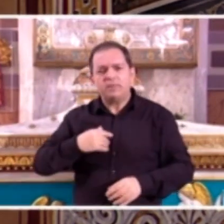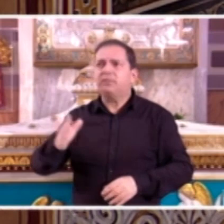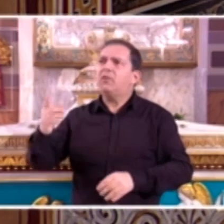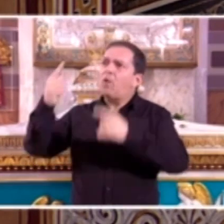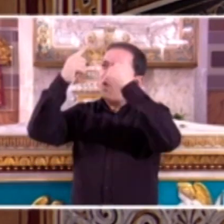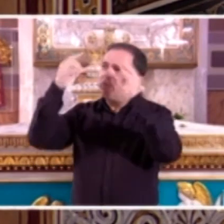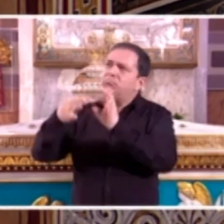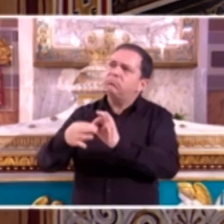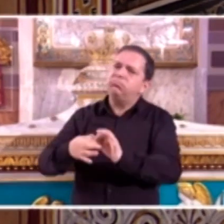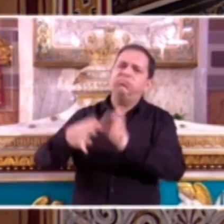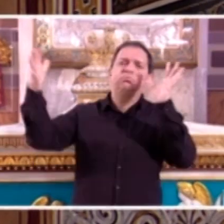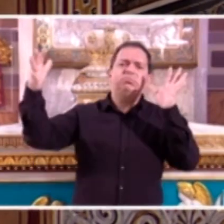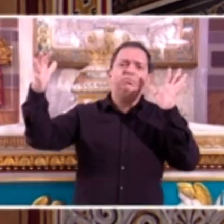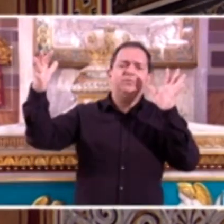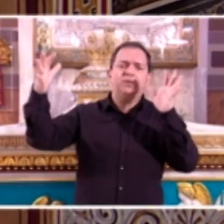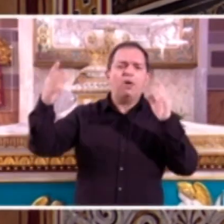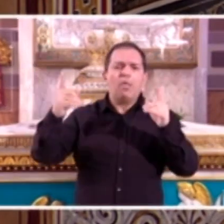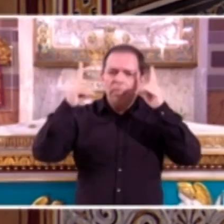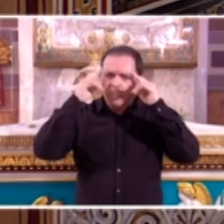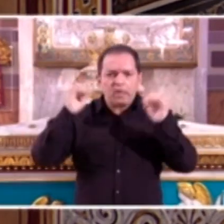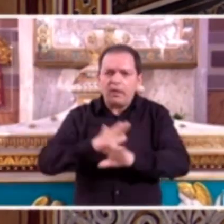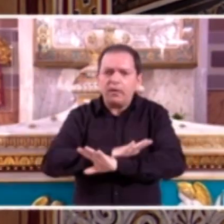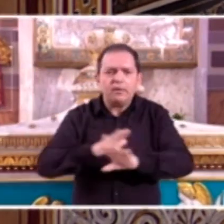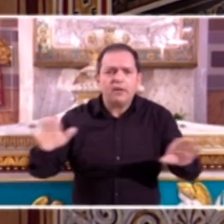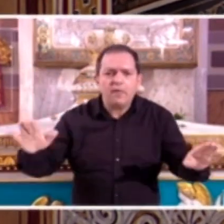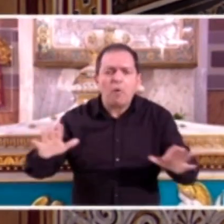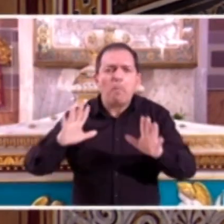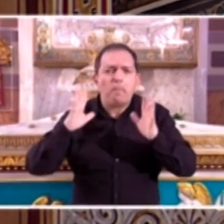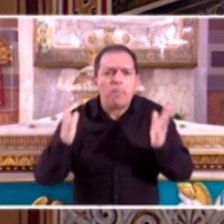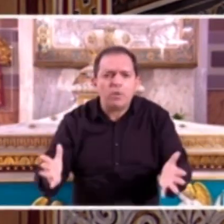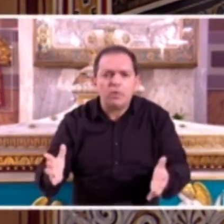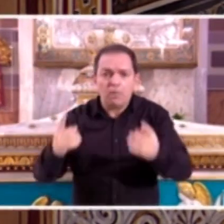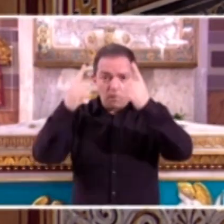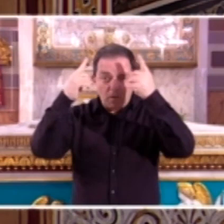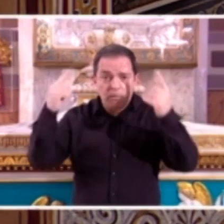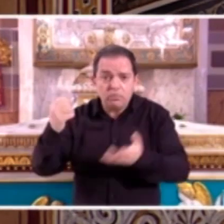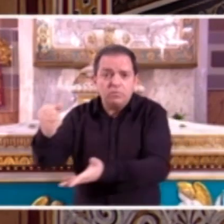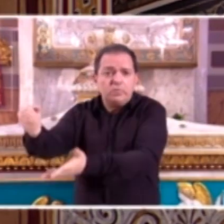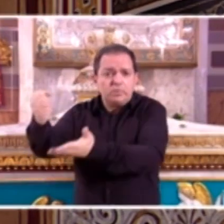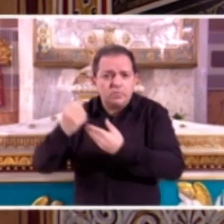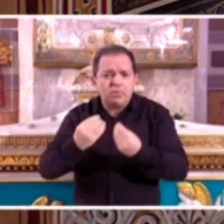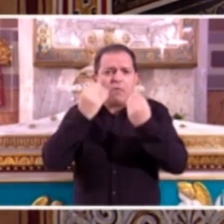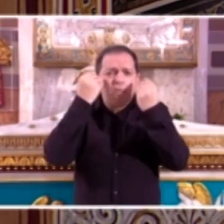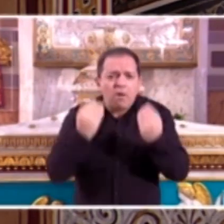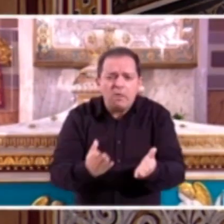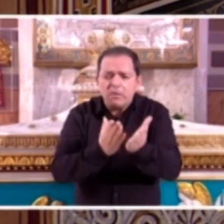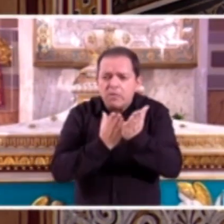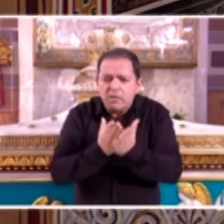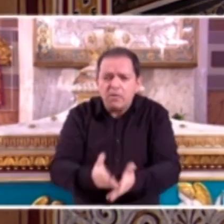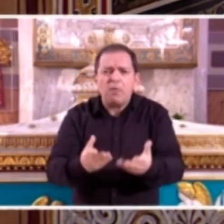τι κάνει και από πόσα αγαθά και χαρίσματα στερεί τον εαυτόν του.